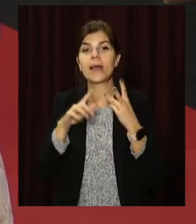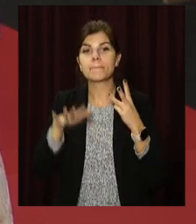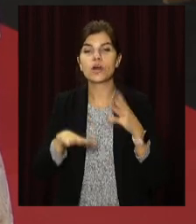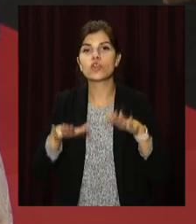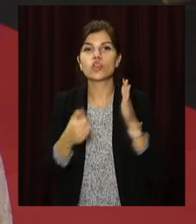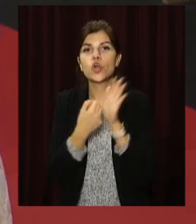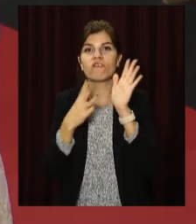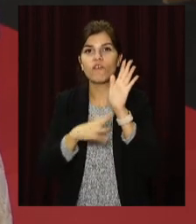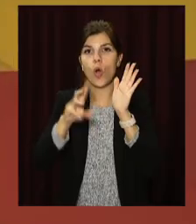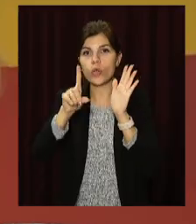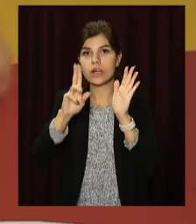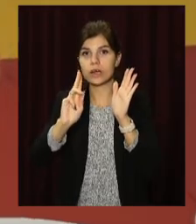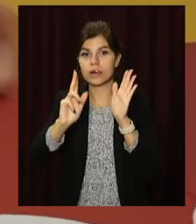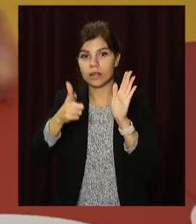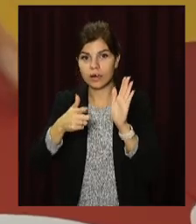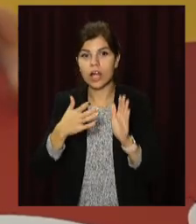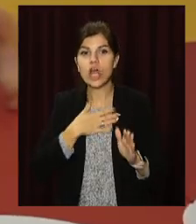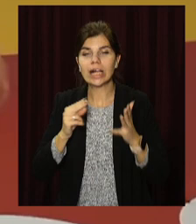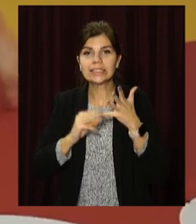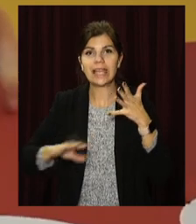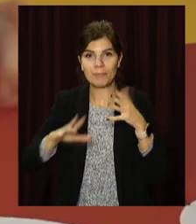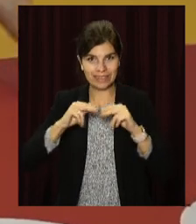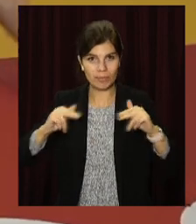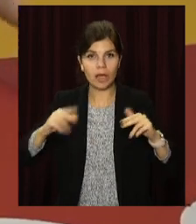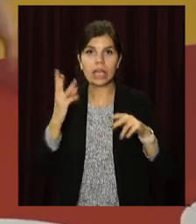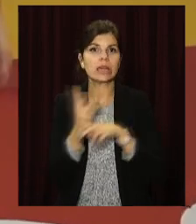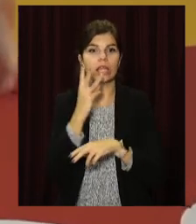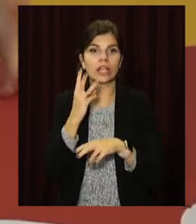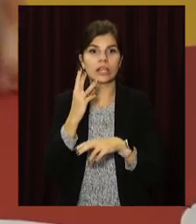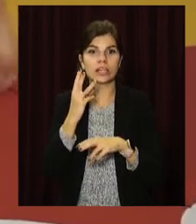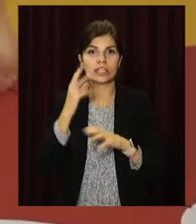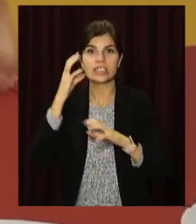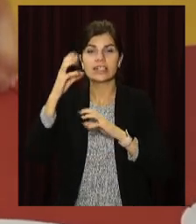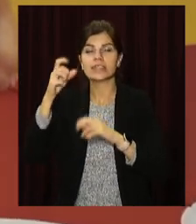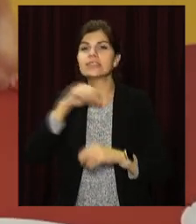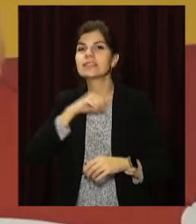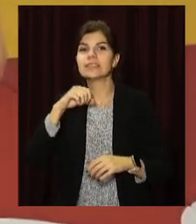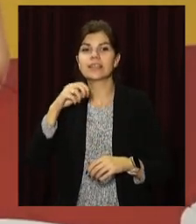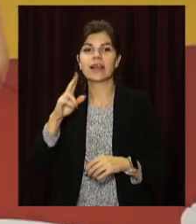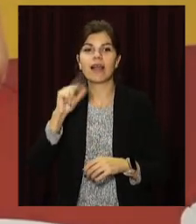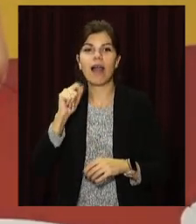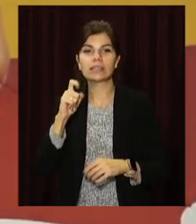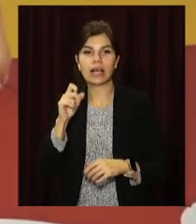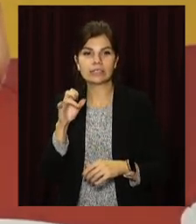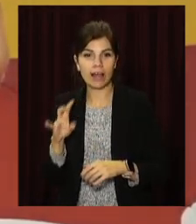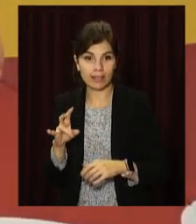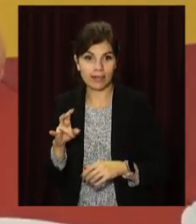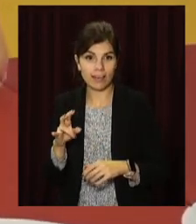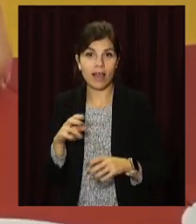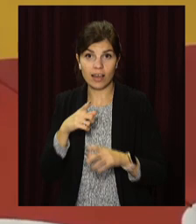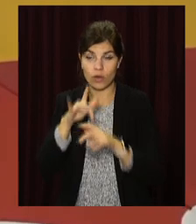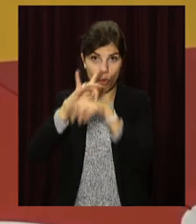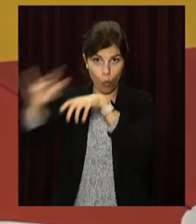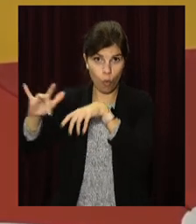до 81 кілограму наш земляк здолав триразового чемпіона світу самбо із Казахстану. Про таке навіть і не